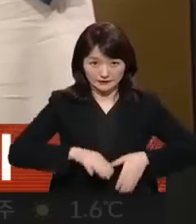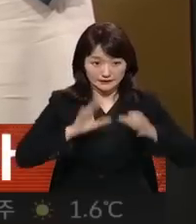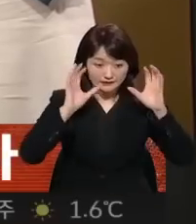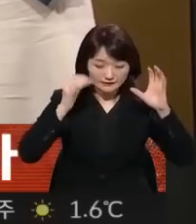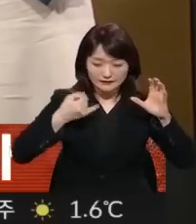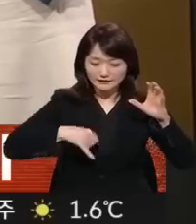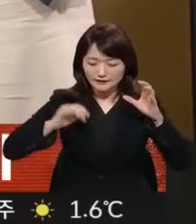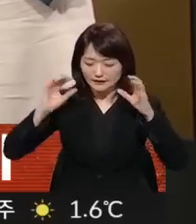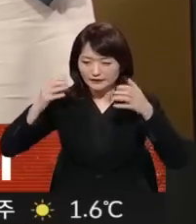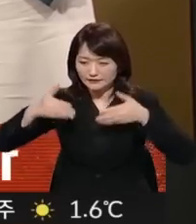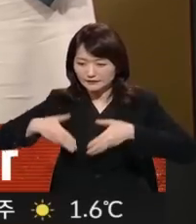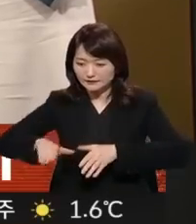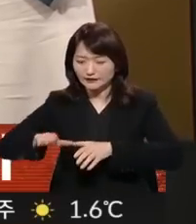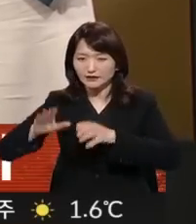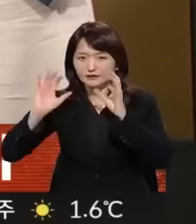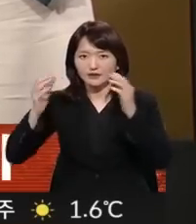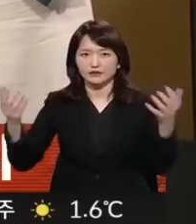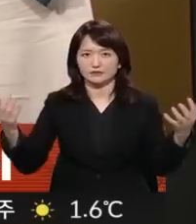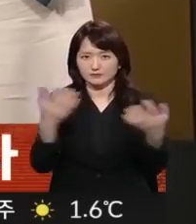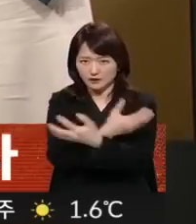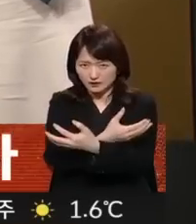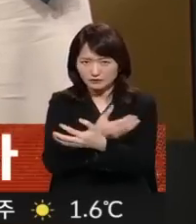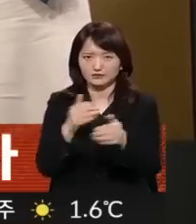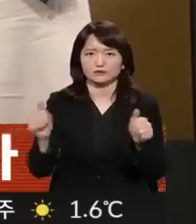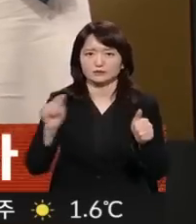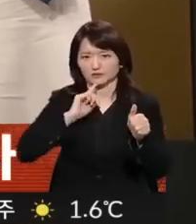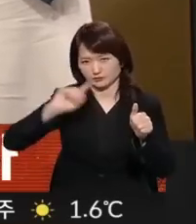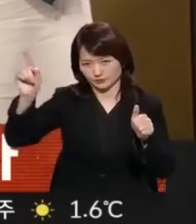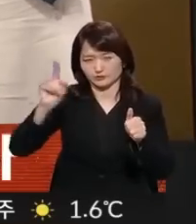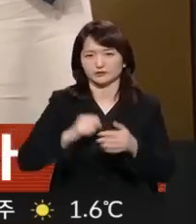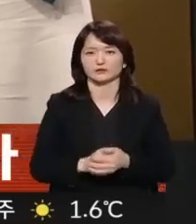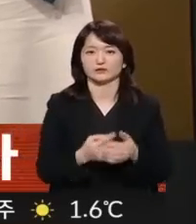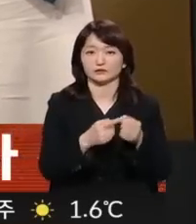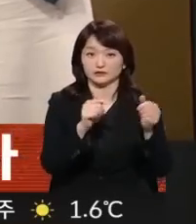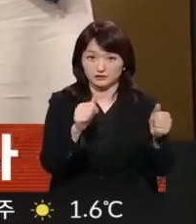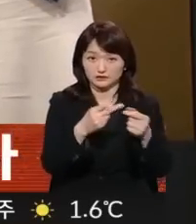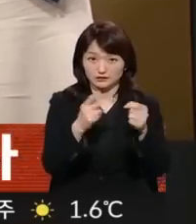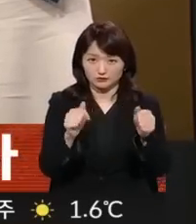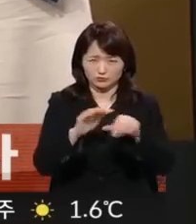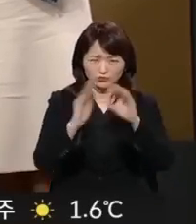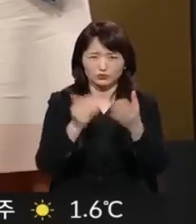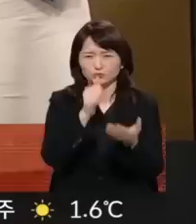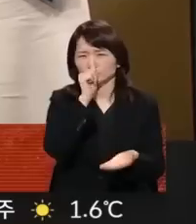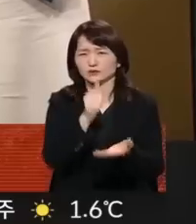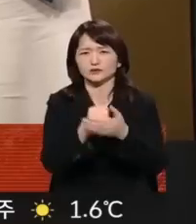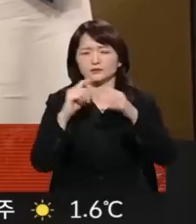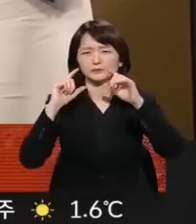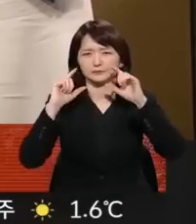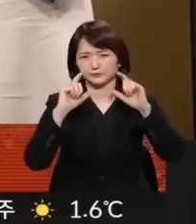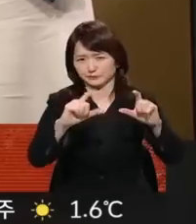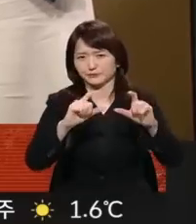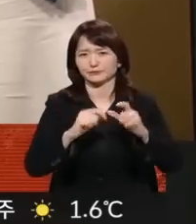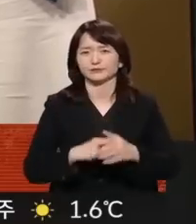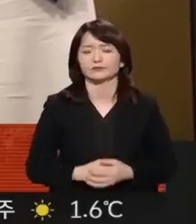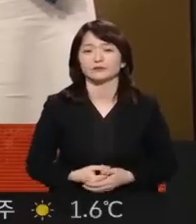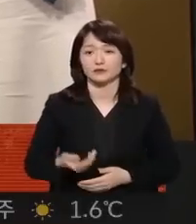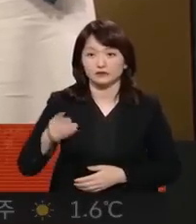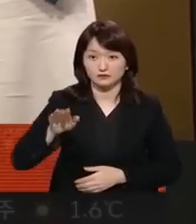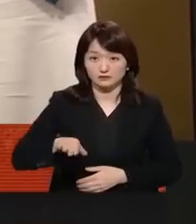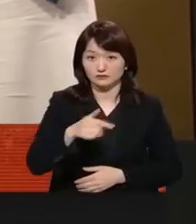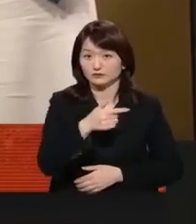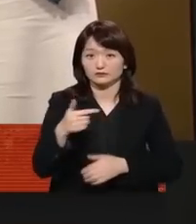바꿔치기 위한 혐의 등으로 재판을 넘겨졌습니다 그리고 1심과 2심에서 모두 유죄판결이 내려졌습니다